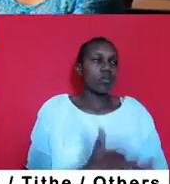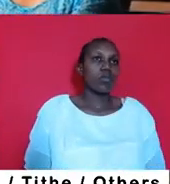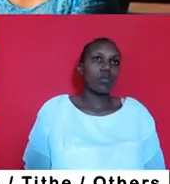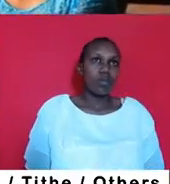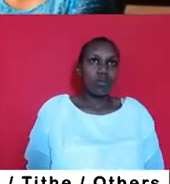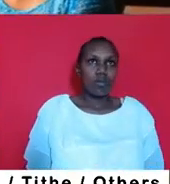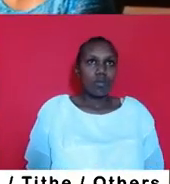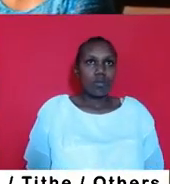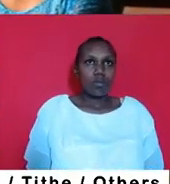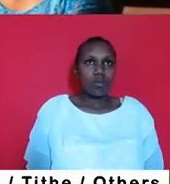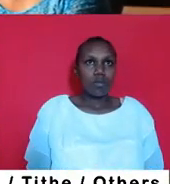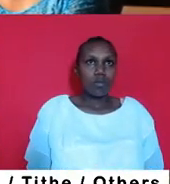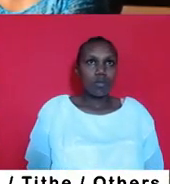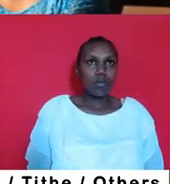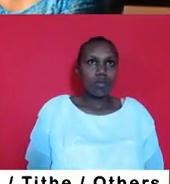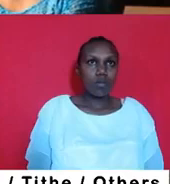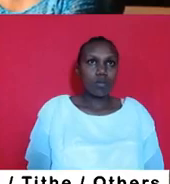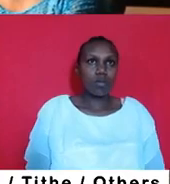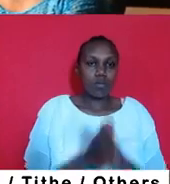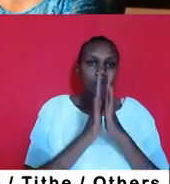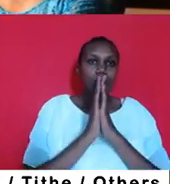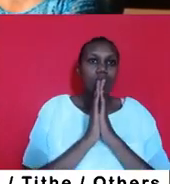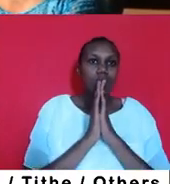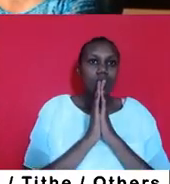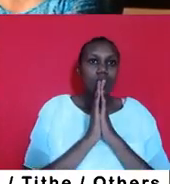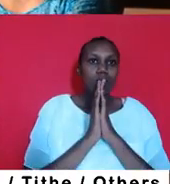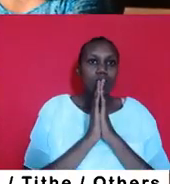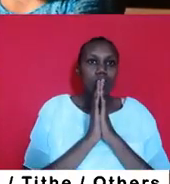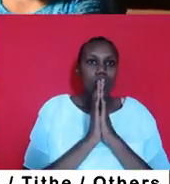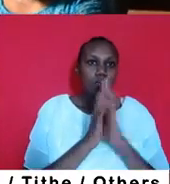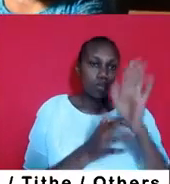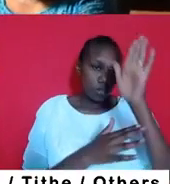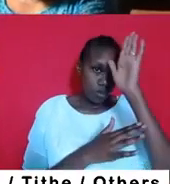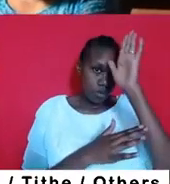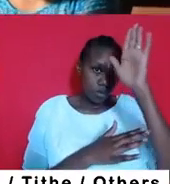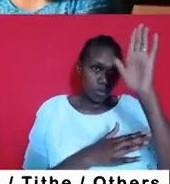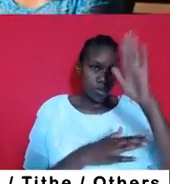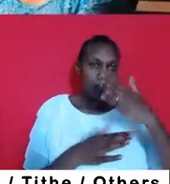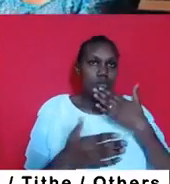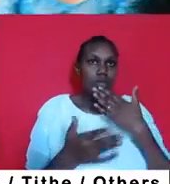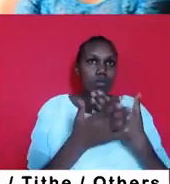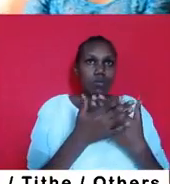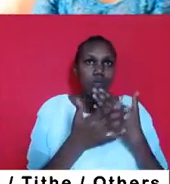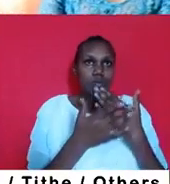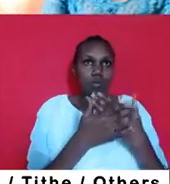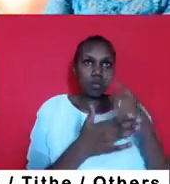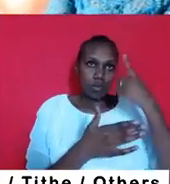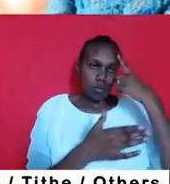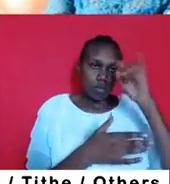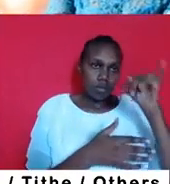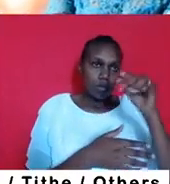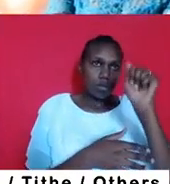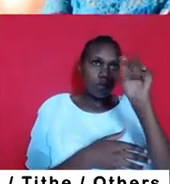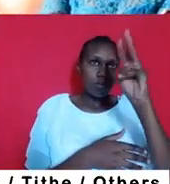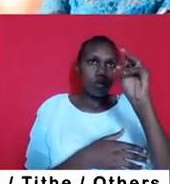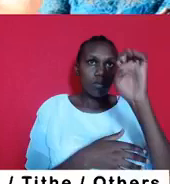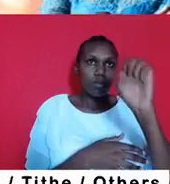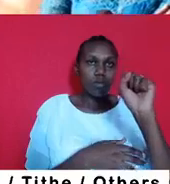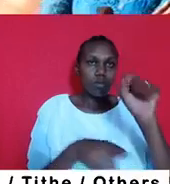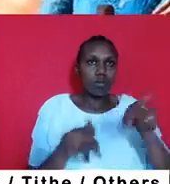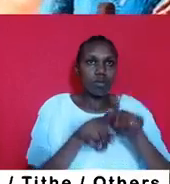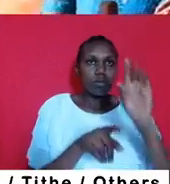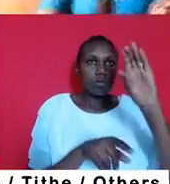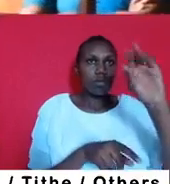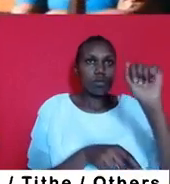nao. Na tuombe. Baba Mwenyezi, tunakushukuru kwa sababu ya James na dada yetu